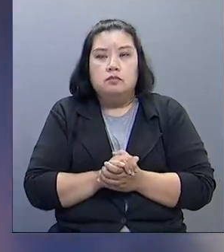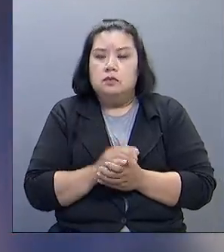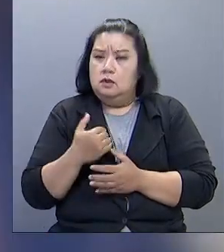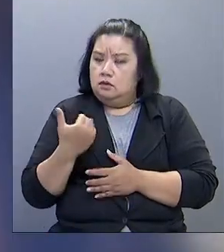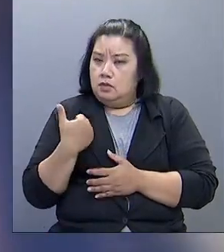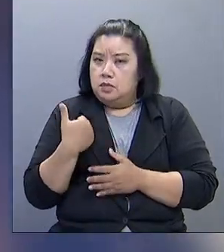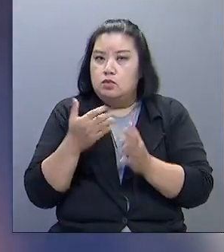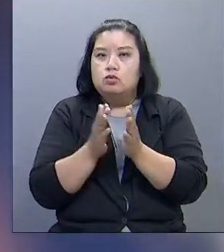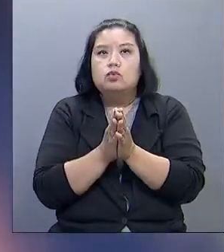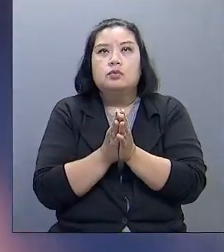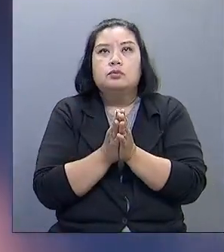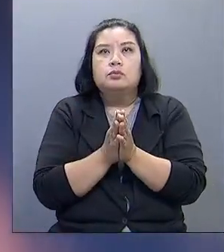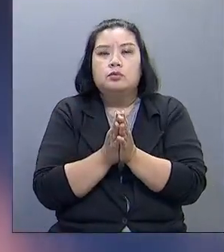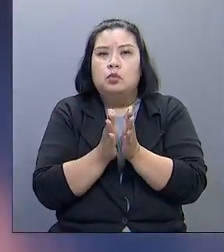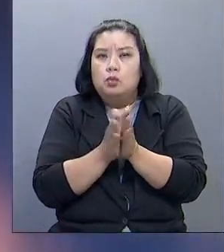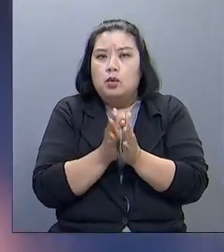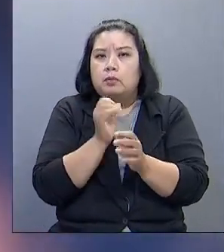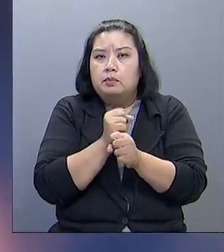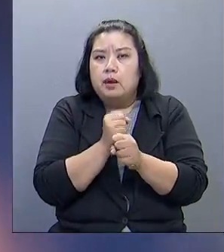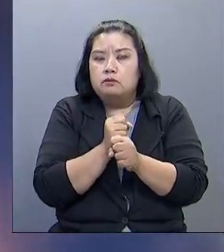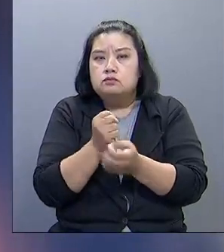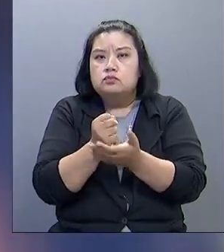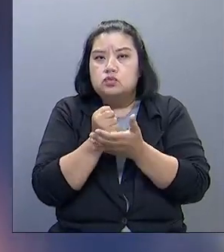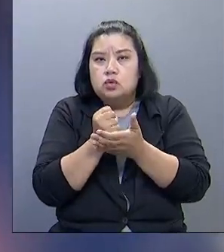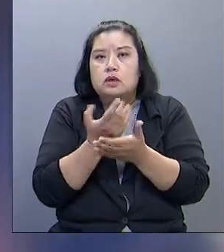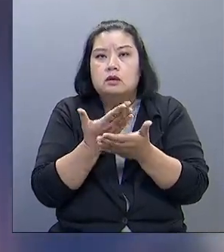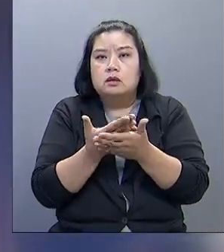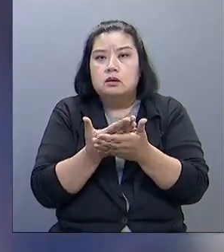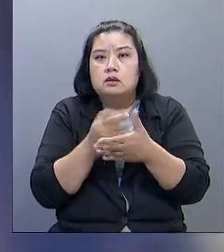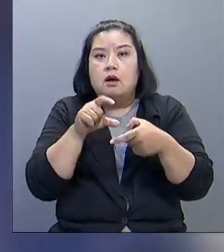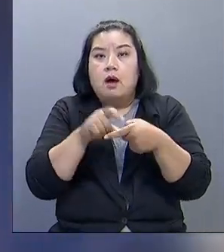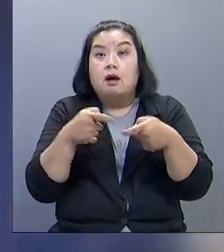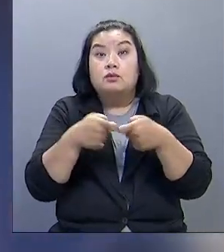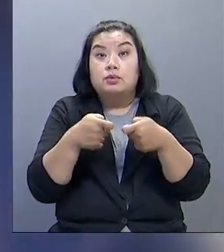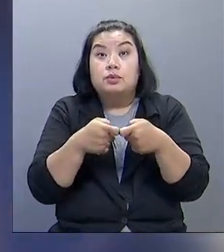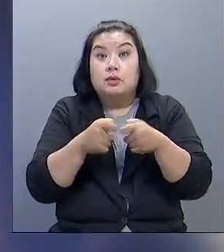เทำเรื่องยกเลกเข้า positive article